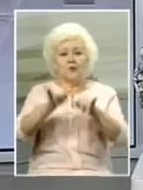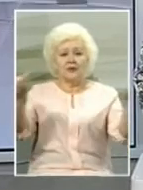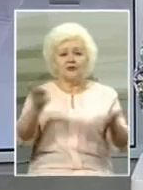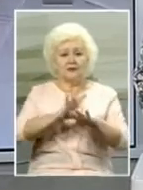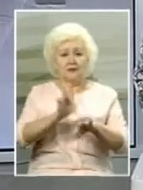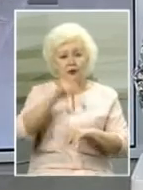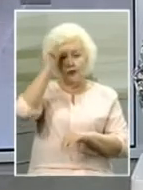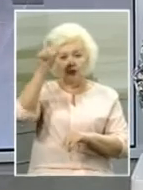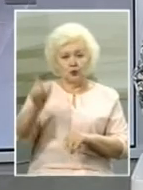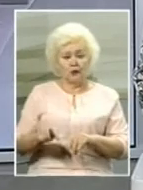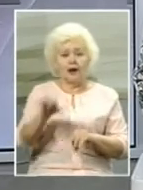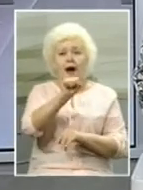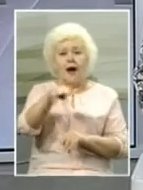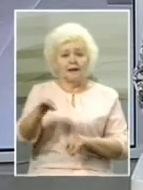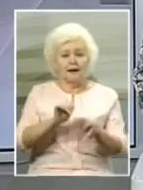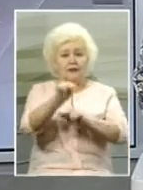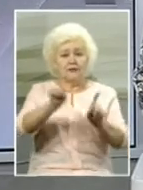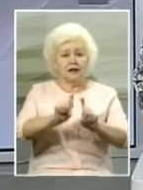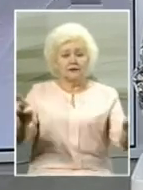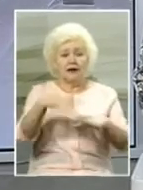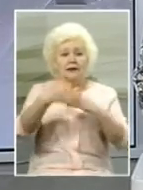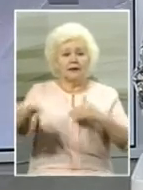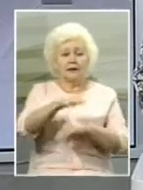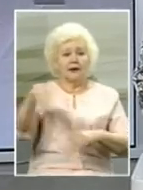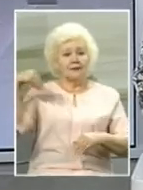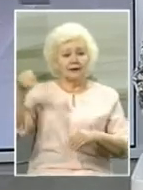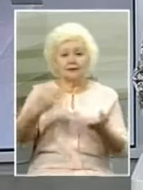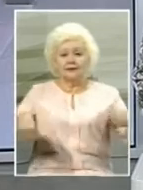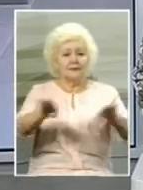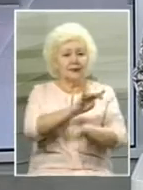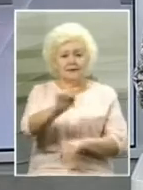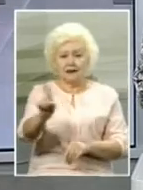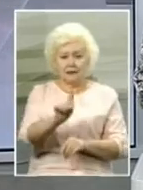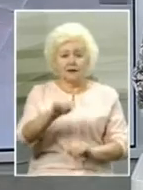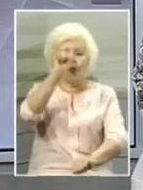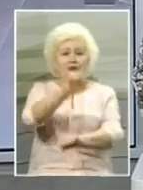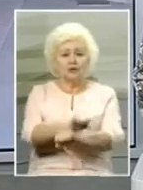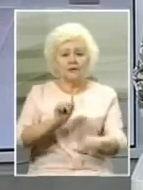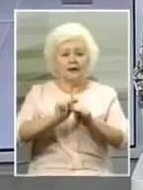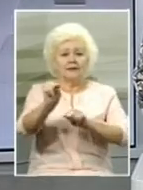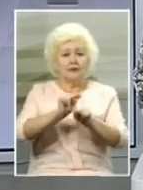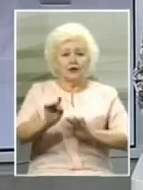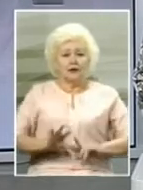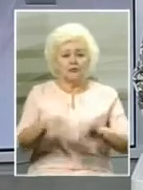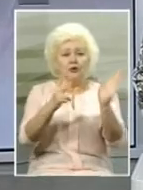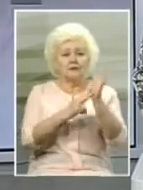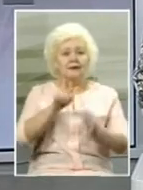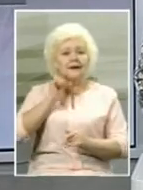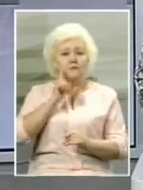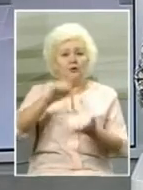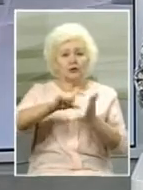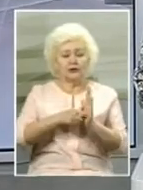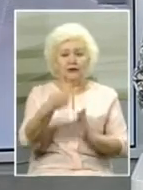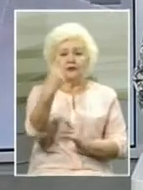захворіло школярів. Але навчальні заклади Херсона на карантин не закривають. Призупинено навчальний процес в 7 молодших